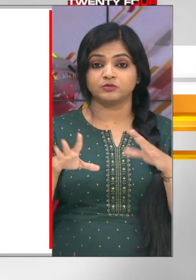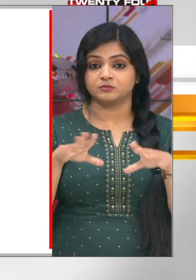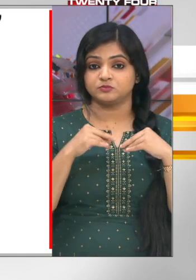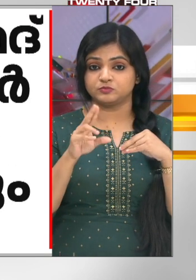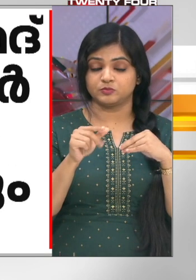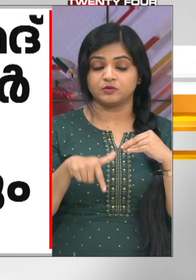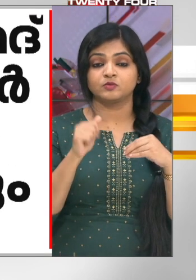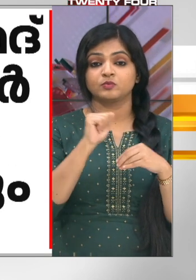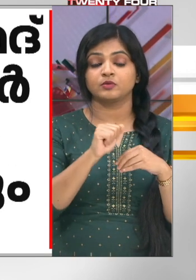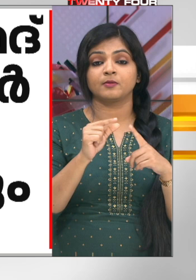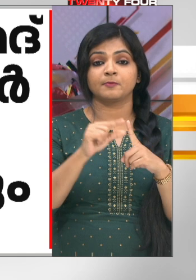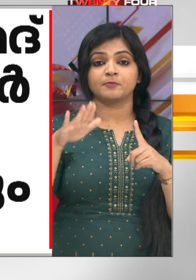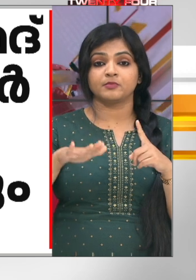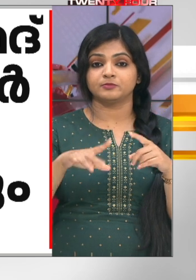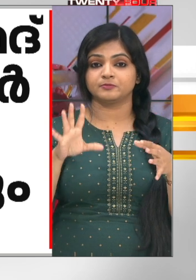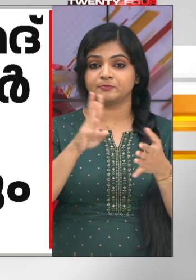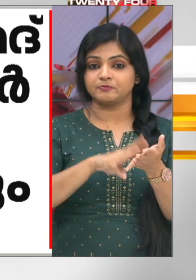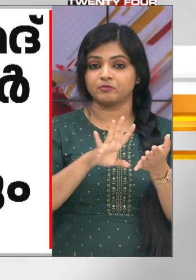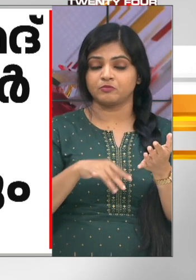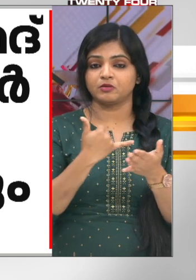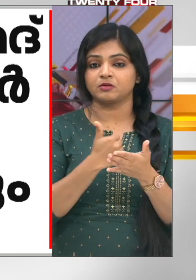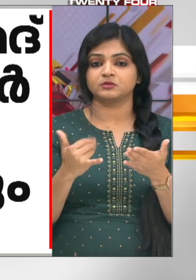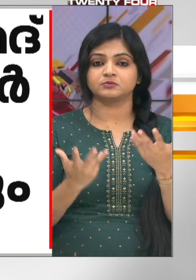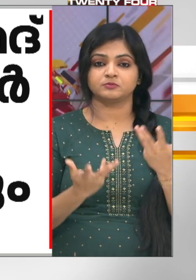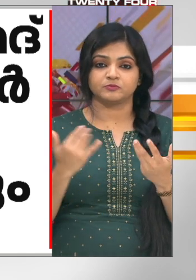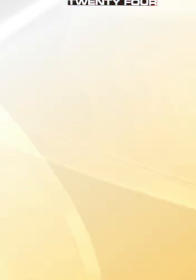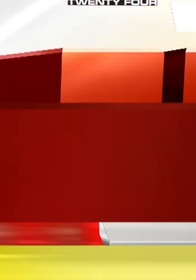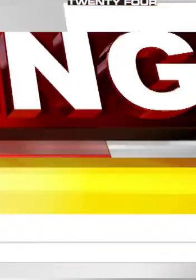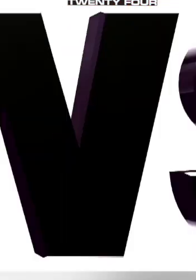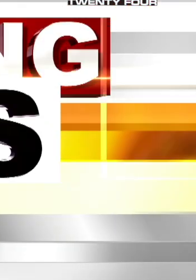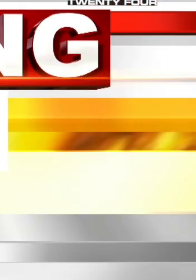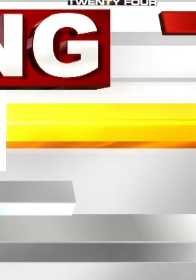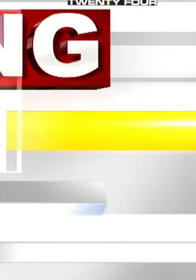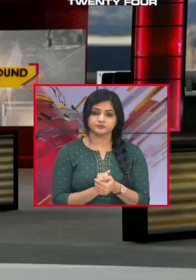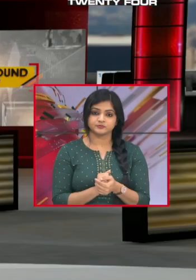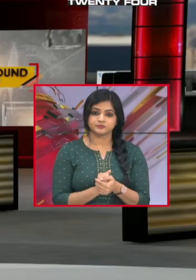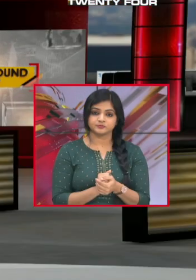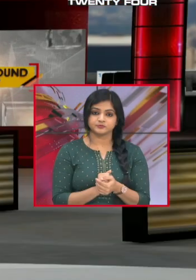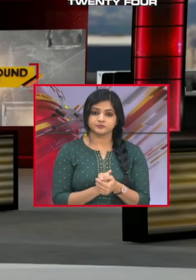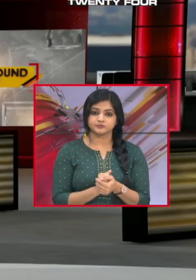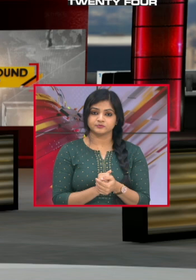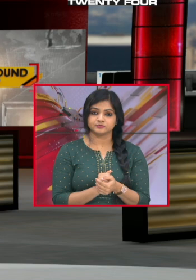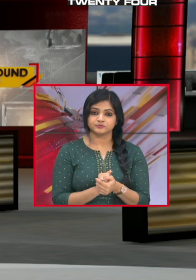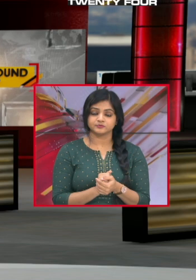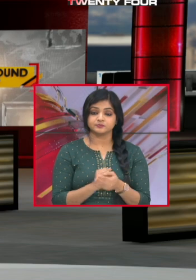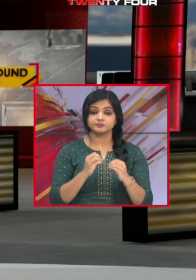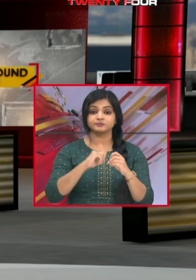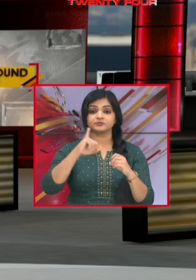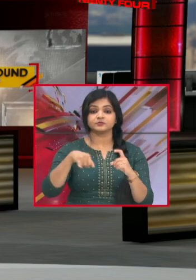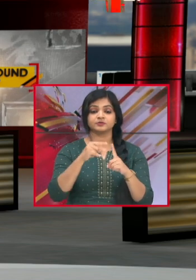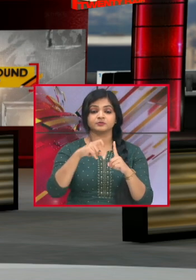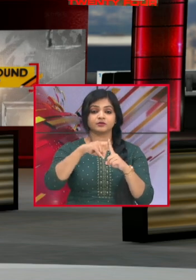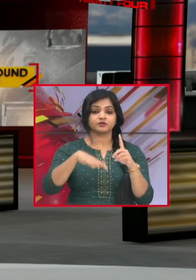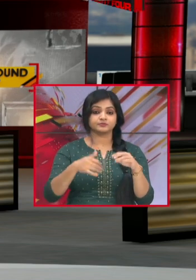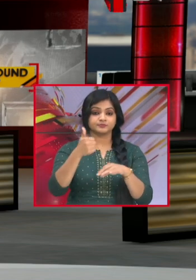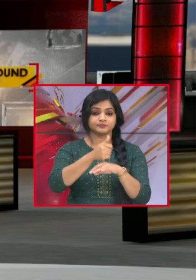ഇദ്ദേഹത്തിന്റെ പാർലമെന്റ് അംഗത്വം അത് റദ്ദാക്കപ്പെടാൻ സാധ്യതയുണ്ട്. ശരി, എസ് ശ്രീകാന്താണ് വിവരങ്ങൾ നൽകിയത് കൊച്ചിയിൽ നിന്ന്. BJP സംസ്ഥാന